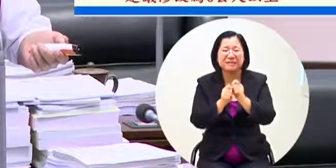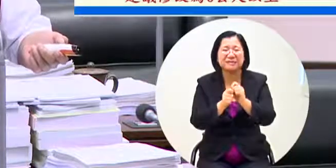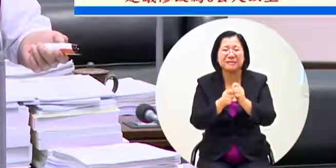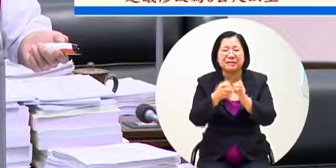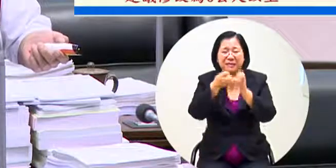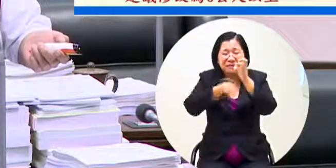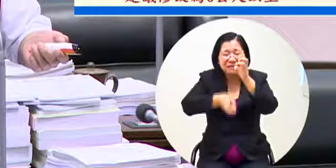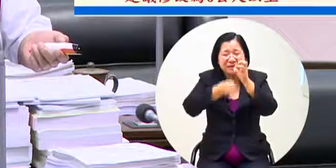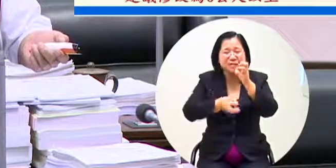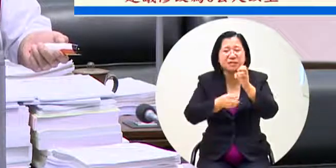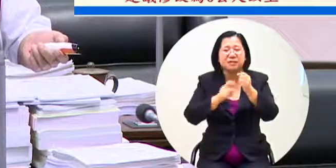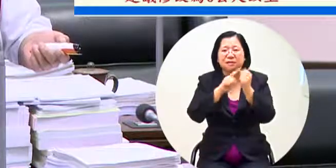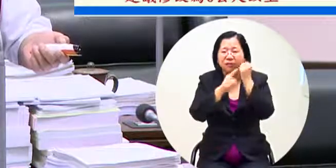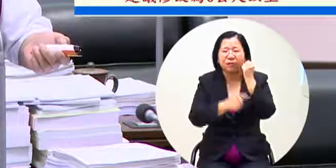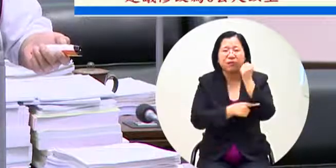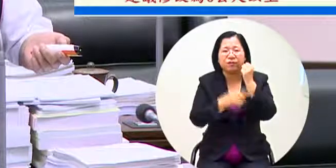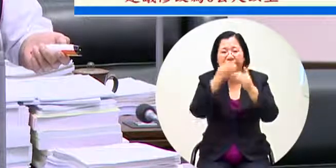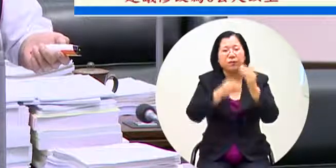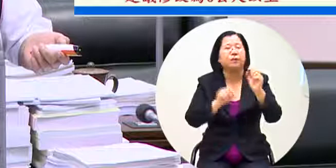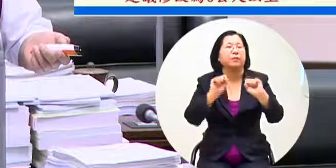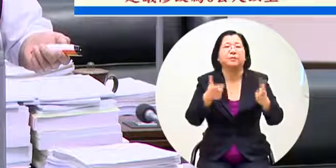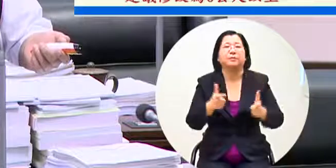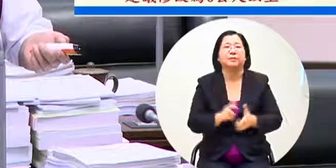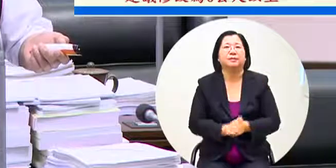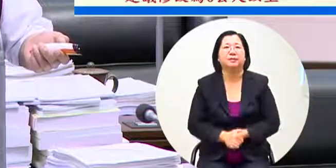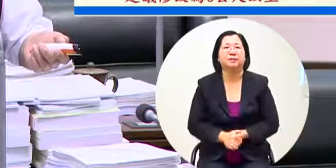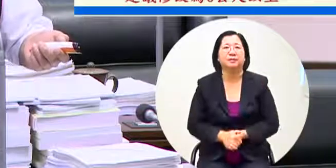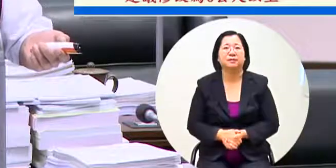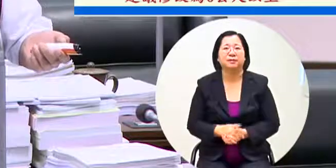咱市长会当签特殊的